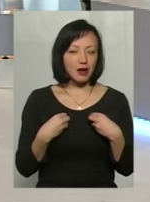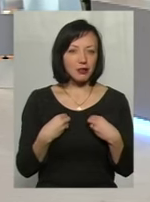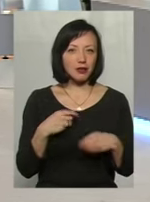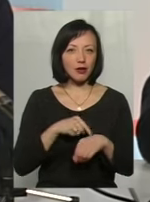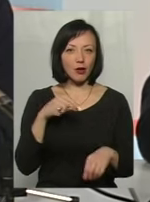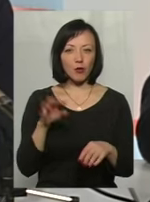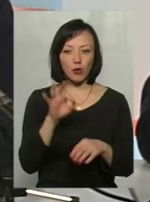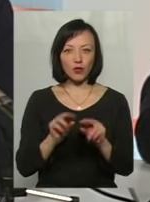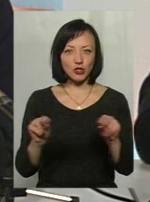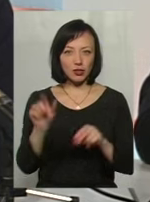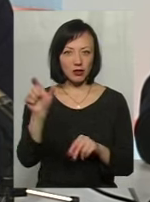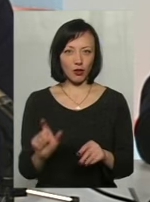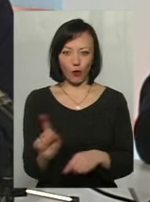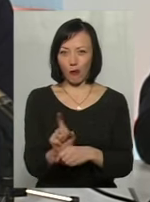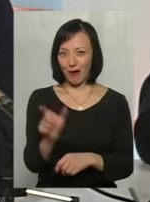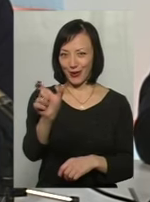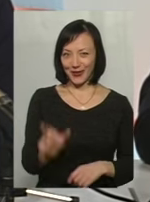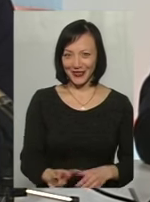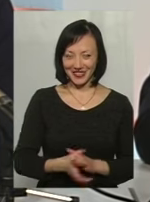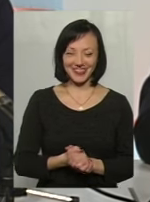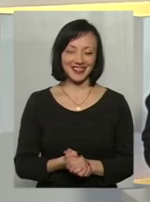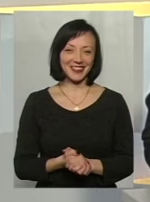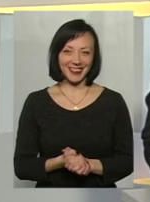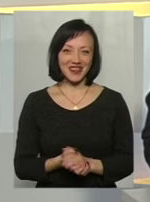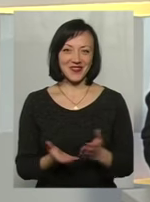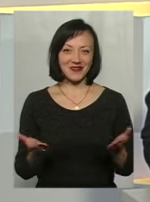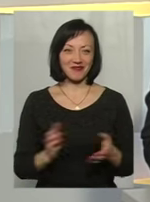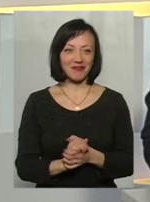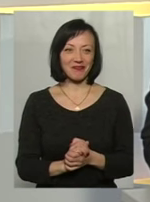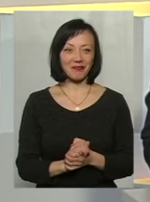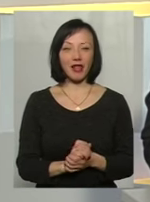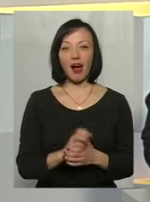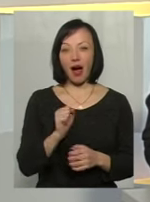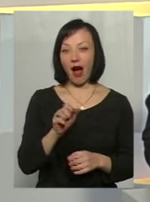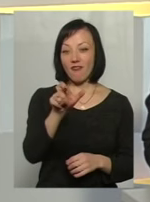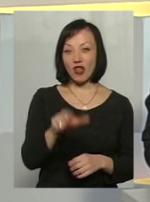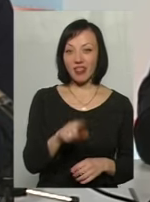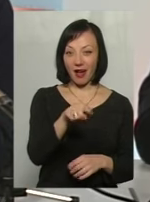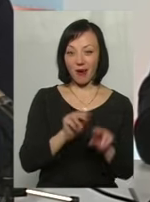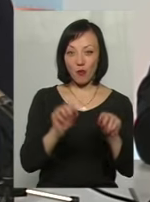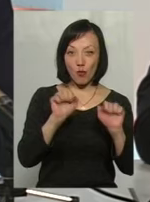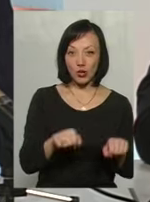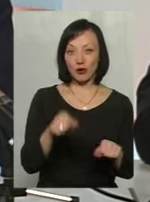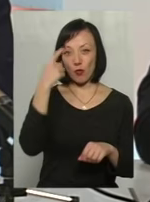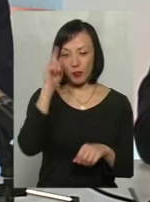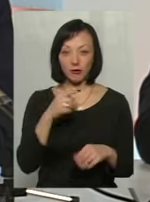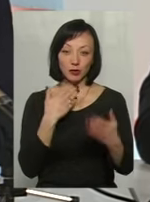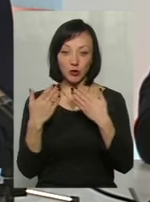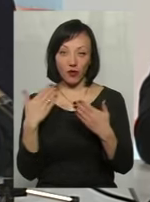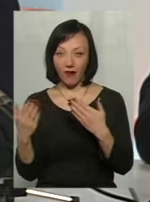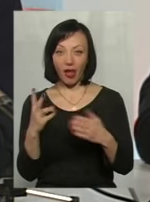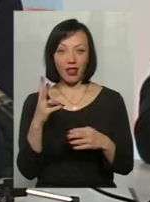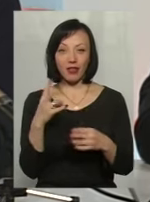цю вчительку, а вона, виявляється, нормальна людина, в хорошому розумінні цього слова, а вона може то, а вона вміє то, тому що вони поспілкувалися з